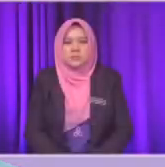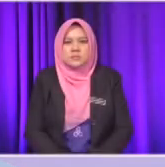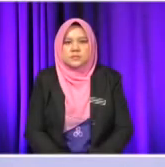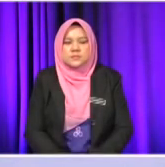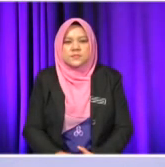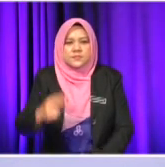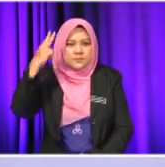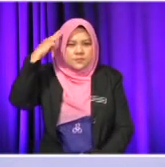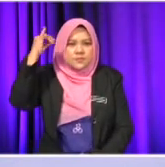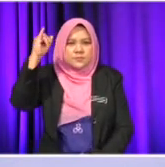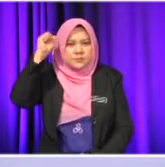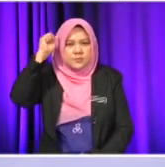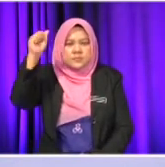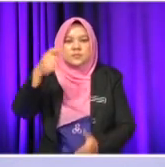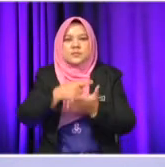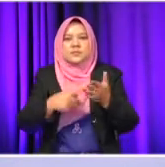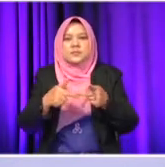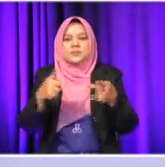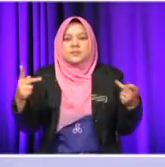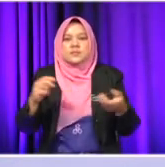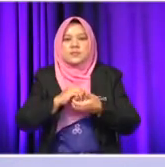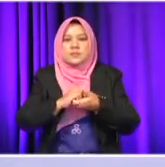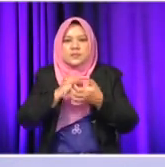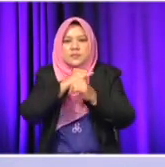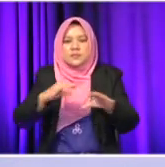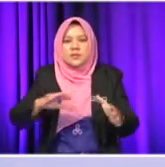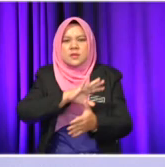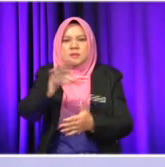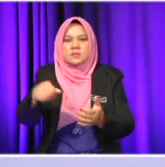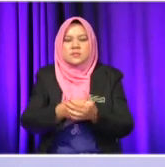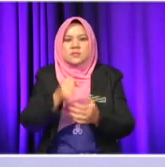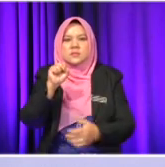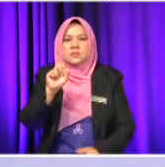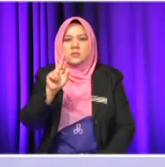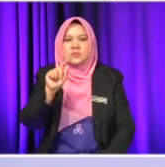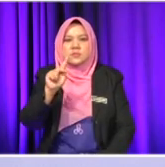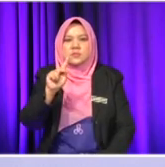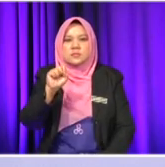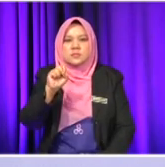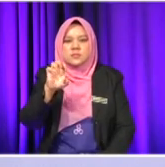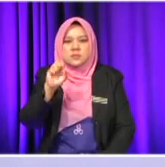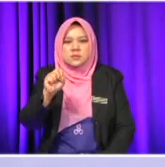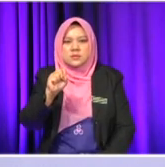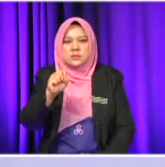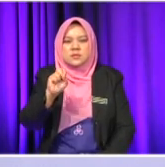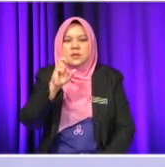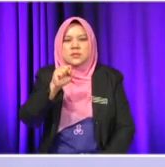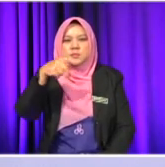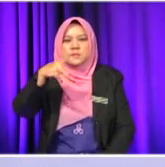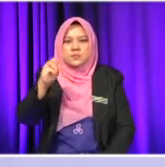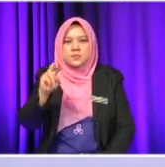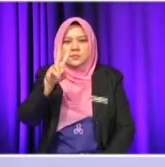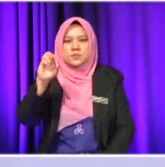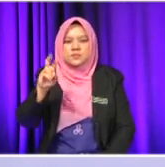Hai assalamualaikum apa kabar Salam sejahtera semua selamat datang ke sukses SBM 2022 bersama dengan saya